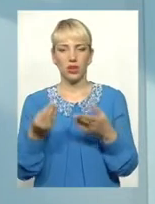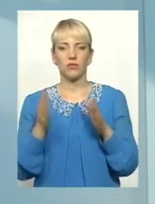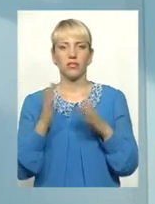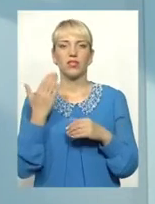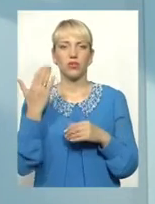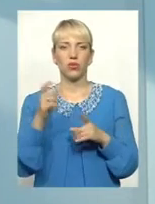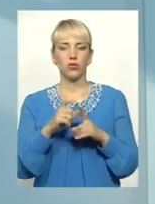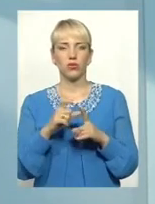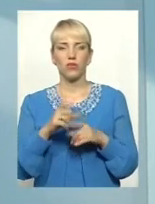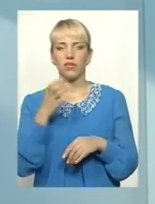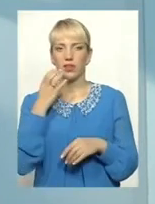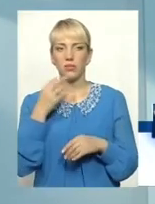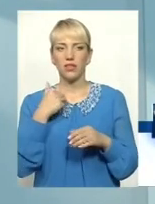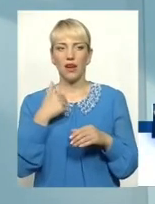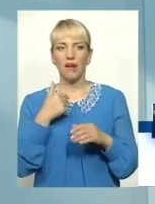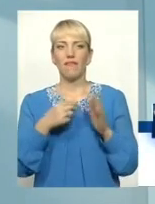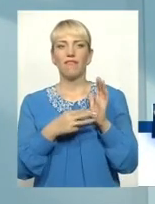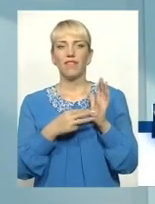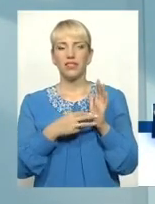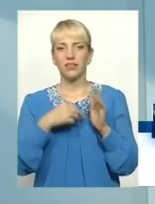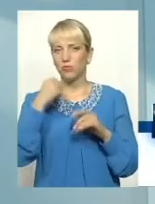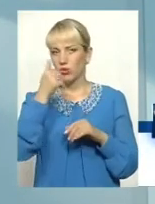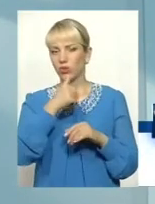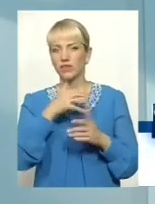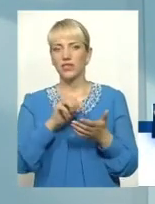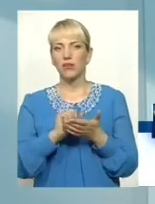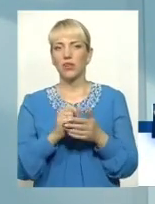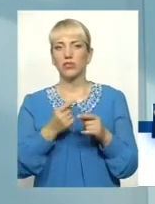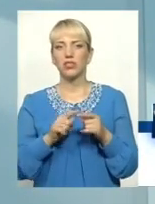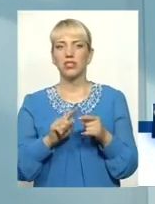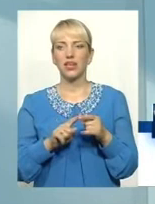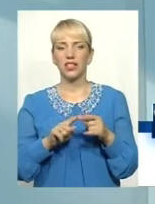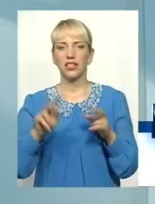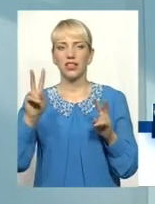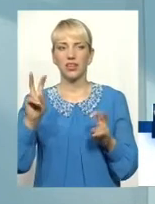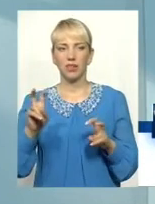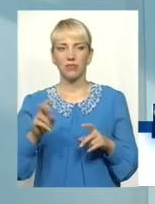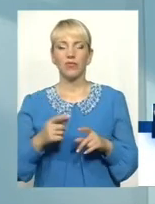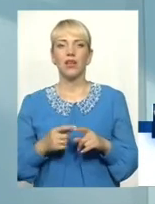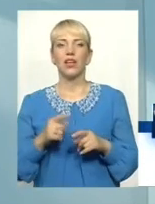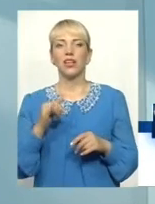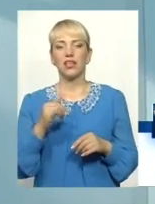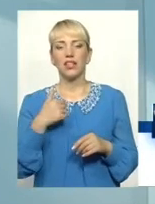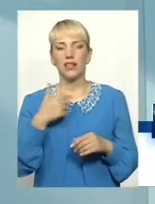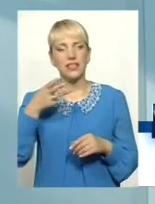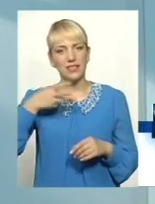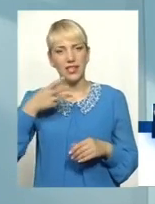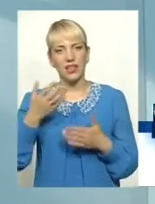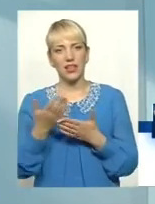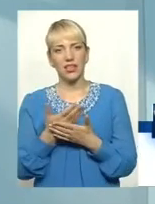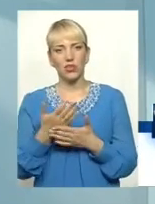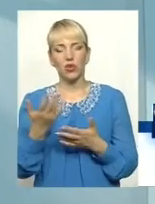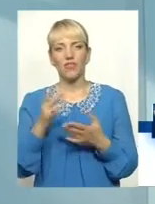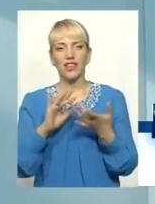ще працюючи на телебаченні, я відзняла фільм, який сьогодні крутиться на Ютубі, в інтернеті. Кожен